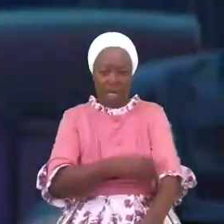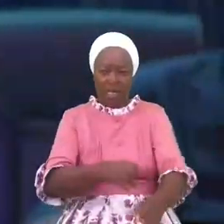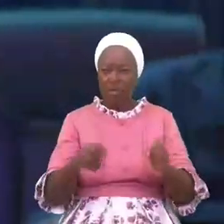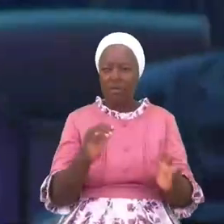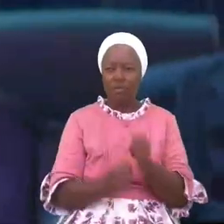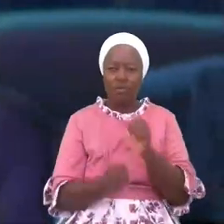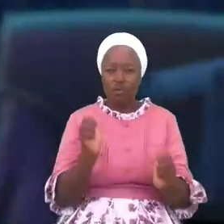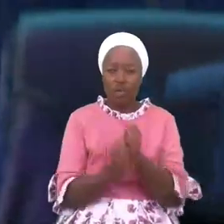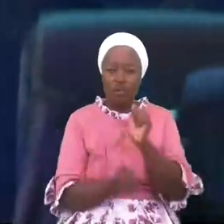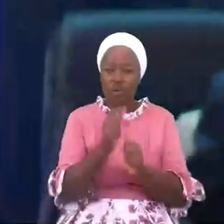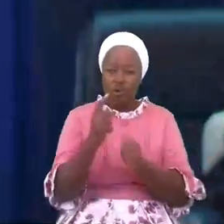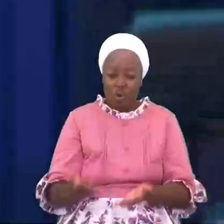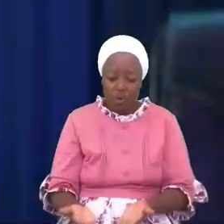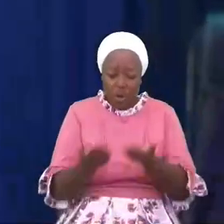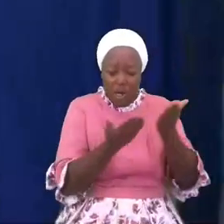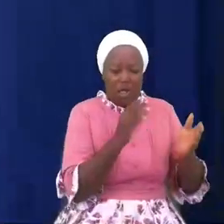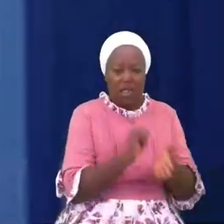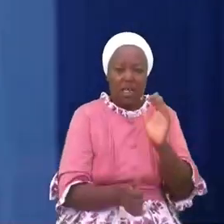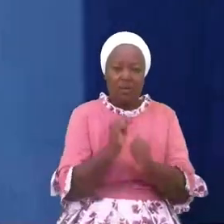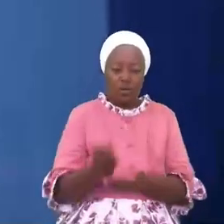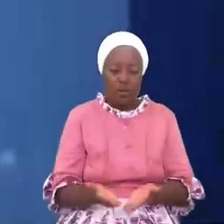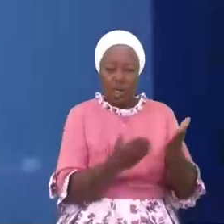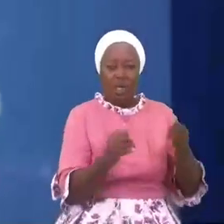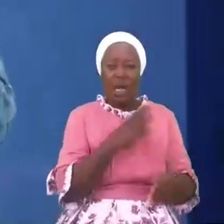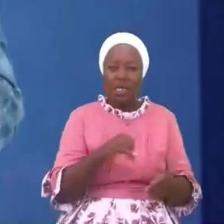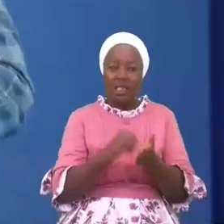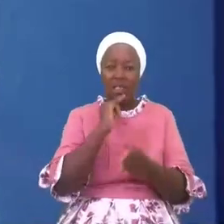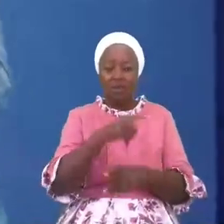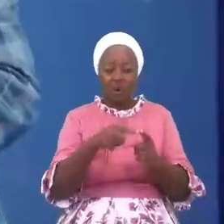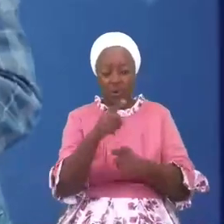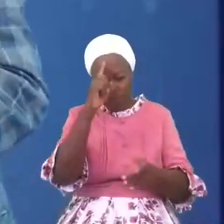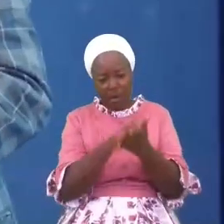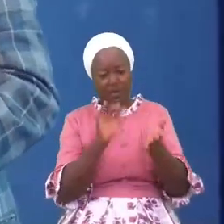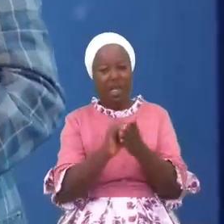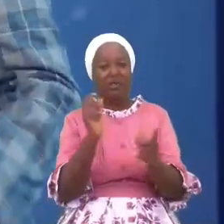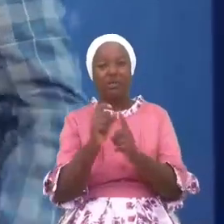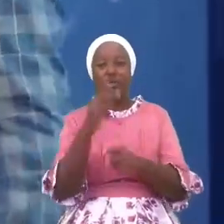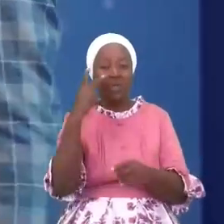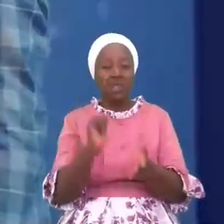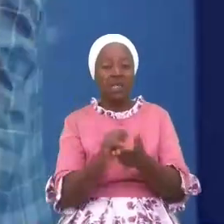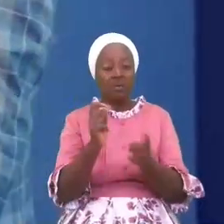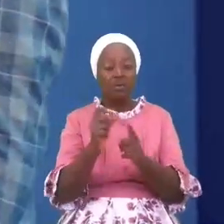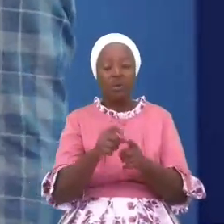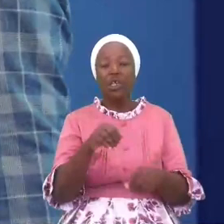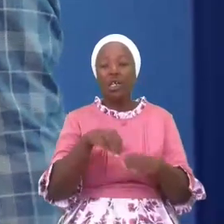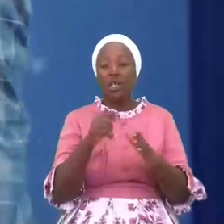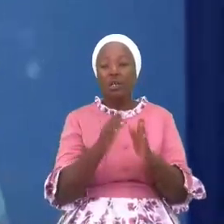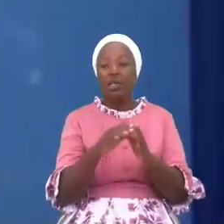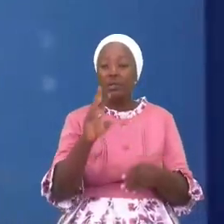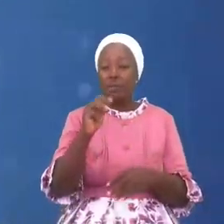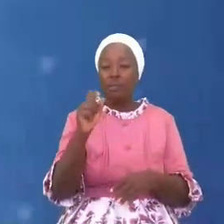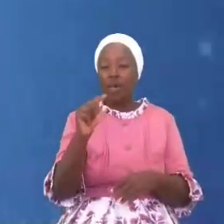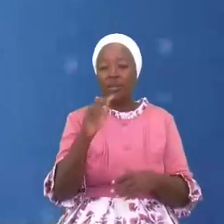par laquelle tu pourras porter ce que tu veux porter. Et c'est lorsque tu crois au témoignage. Voyez, Matthieu, le